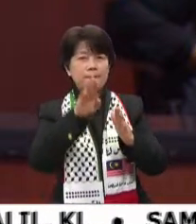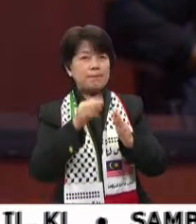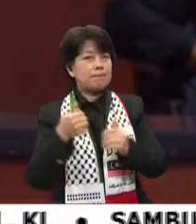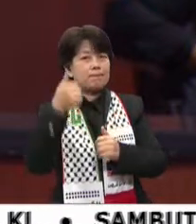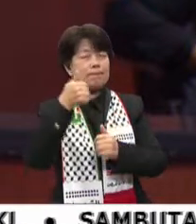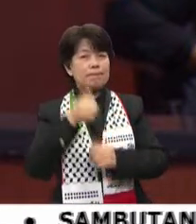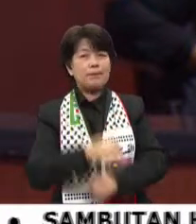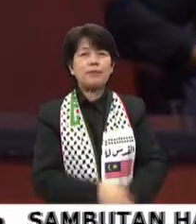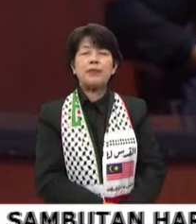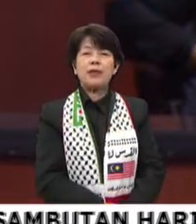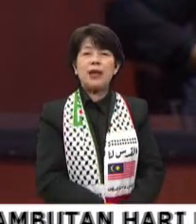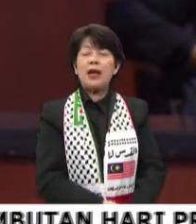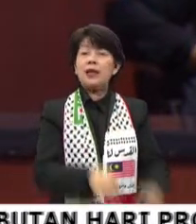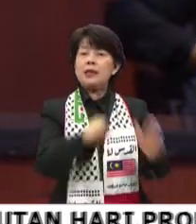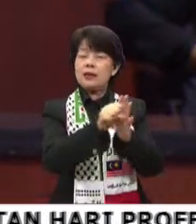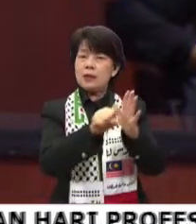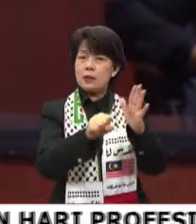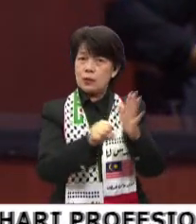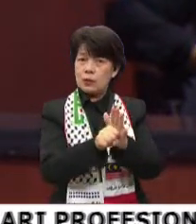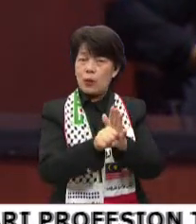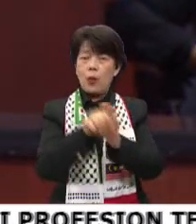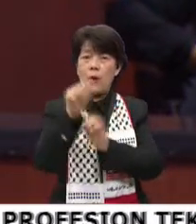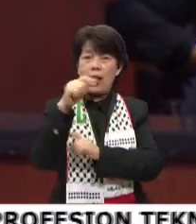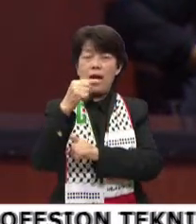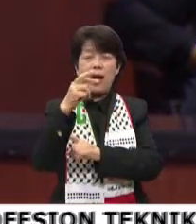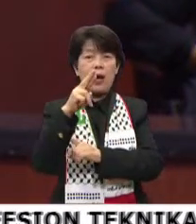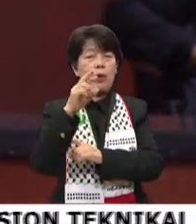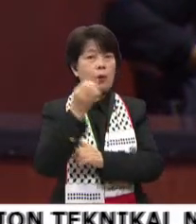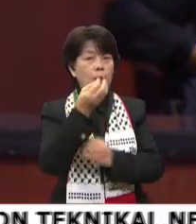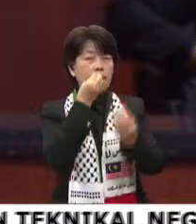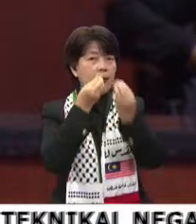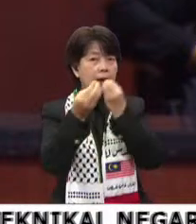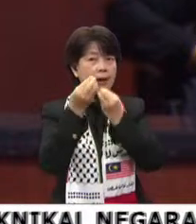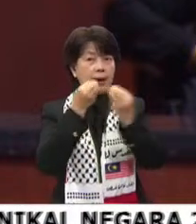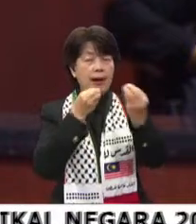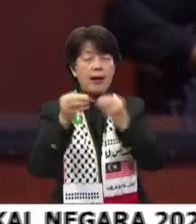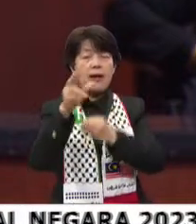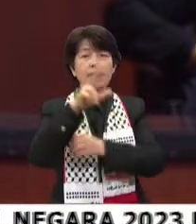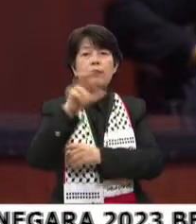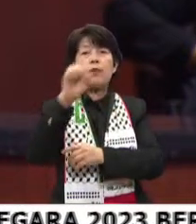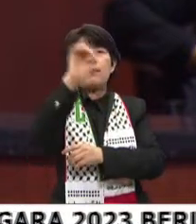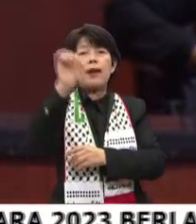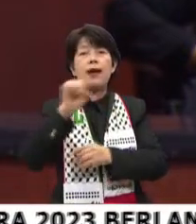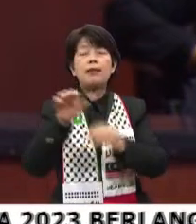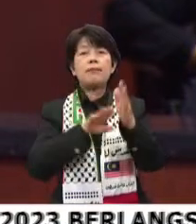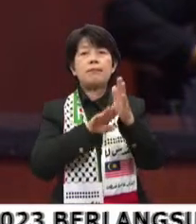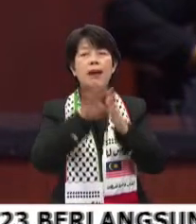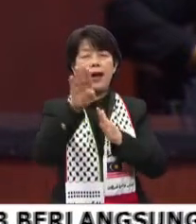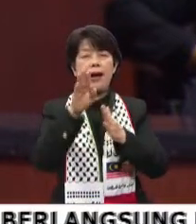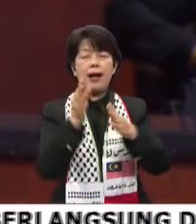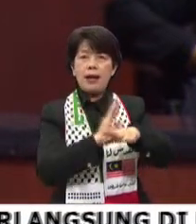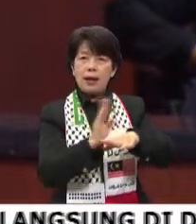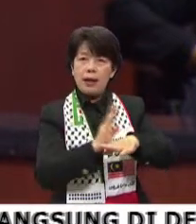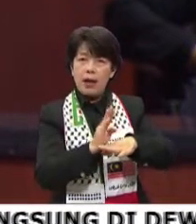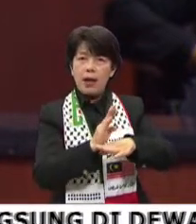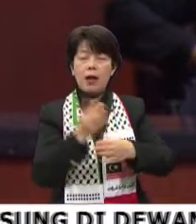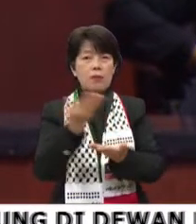lagiagang AG makanan meningkat 38% dengan jumlah dagangan